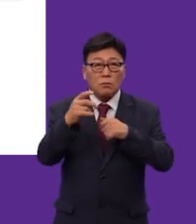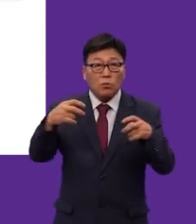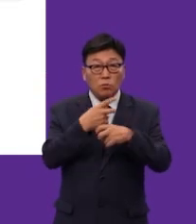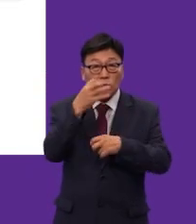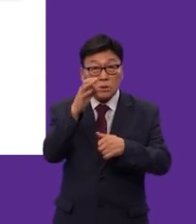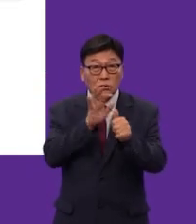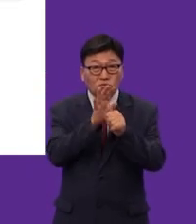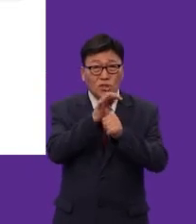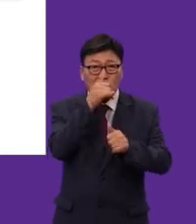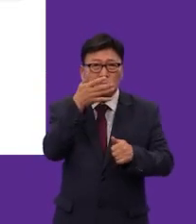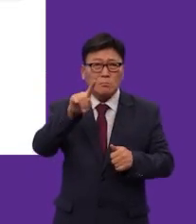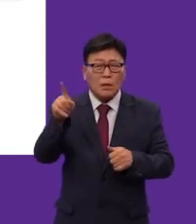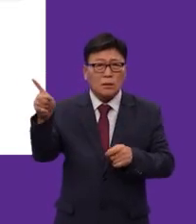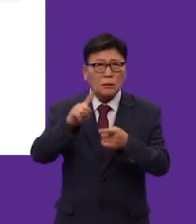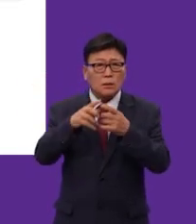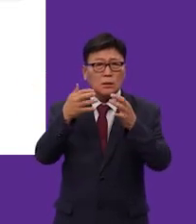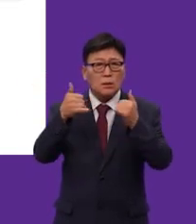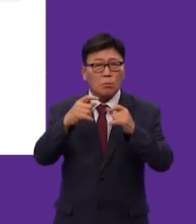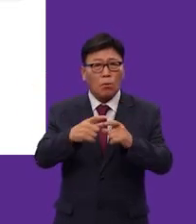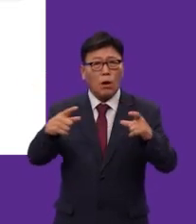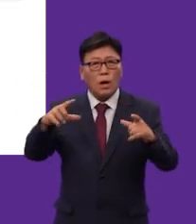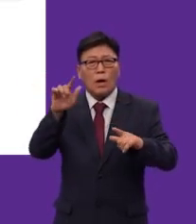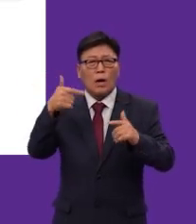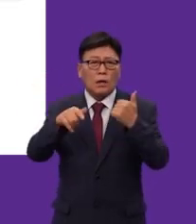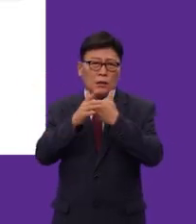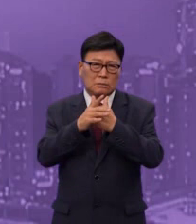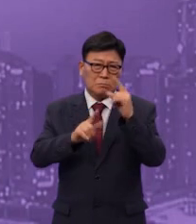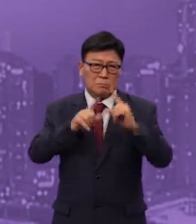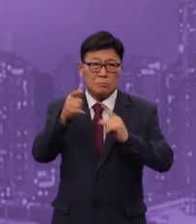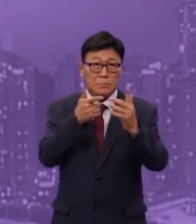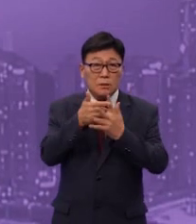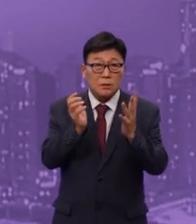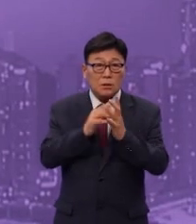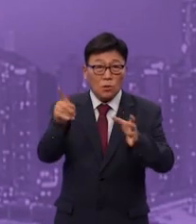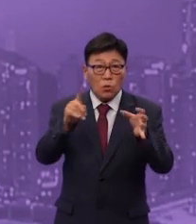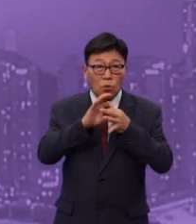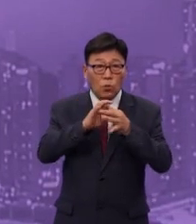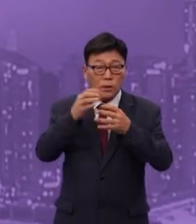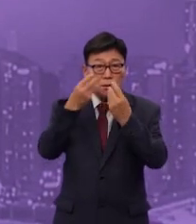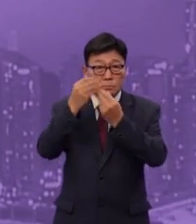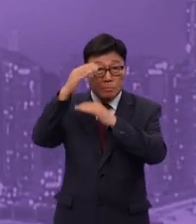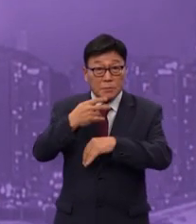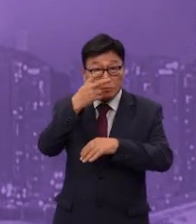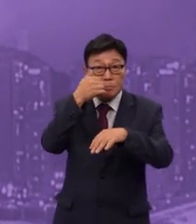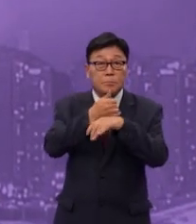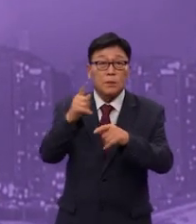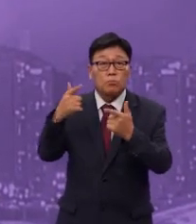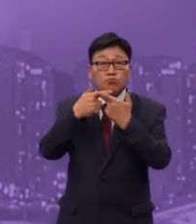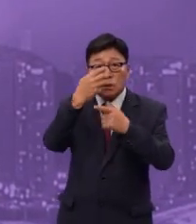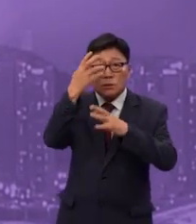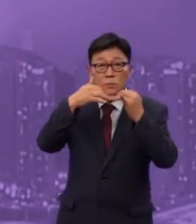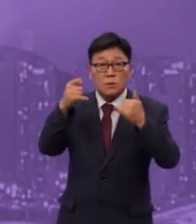이루어지고 있지만 대상자의 폭이 넓지 않다는 현황을 파악하였습니다. 관련 사례를 조사한 결과 부산